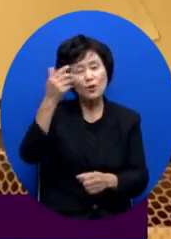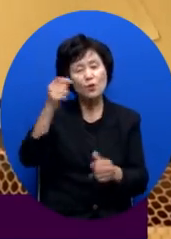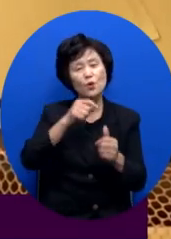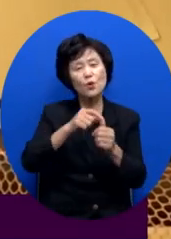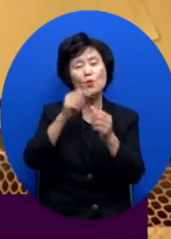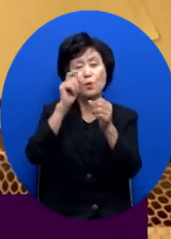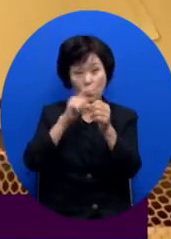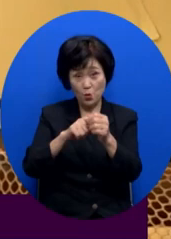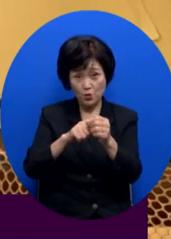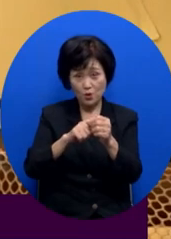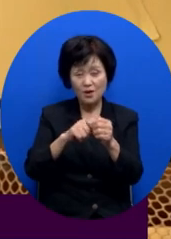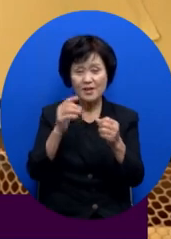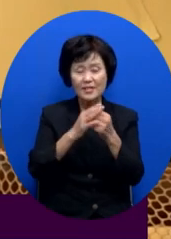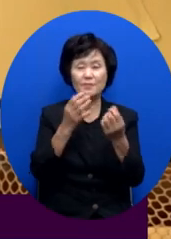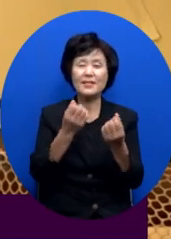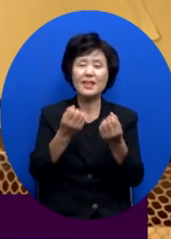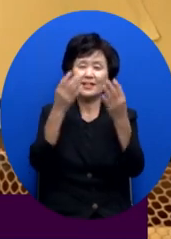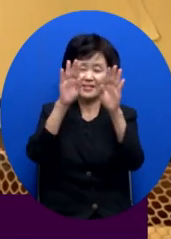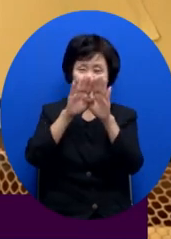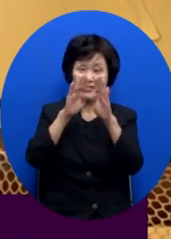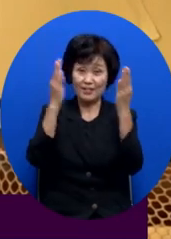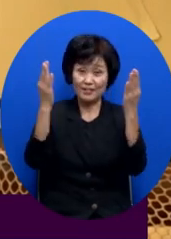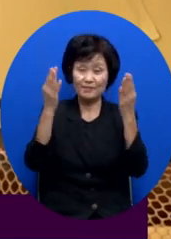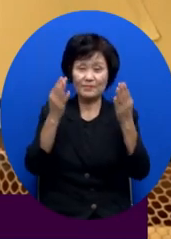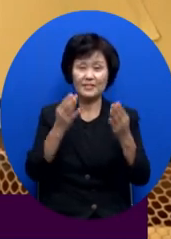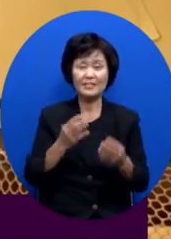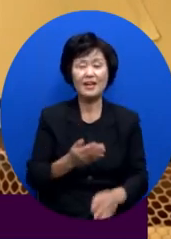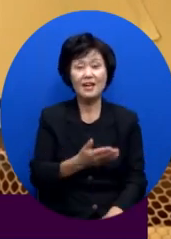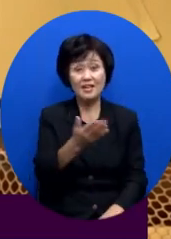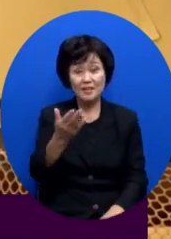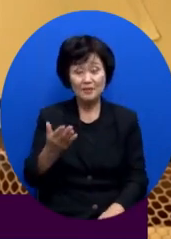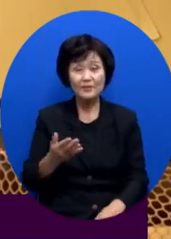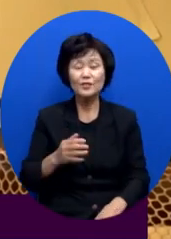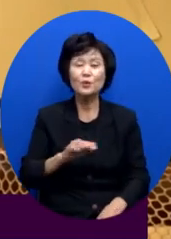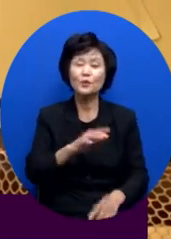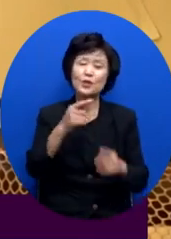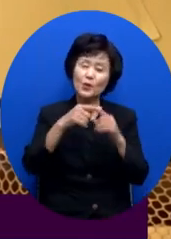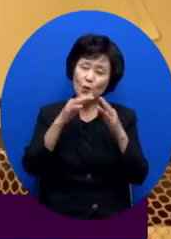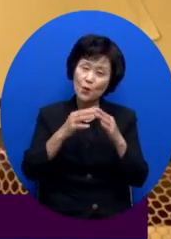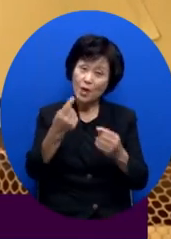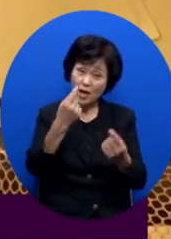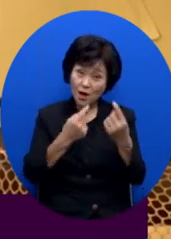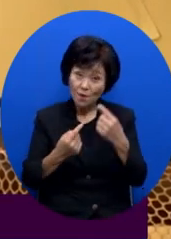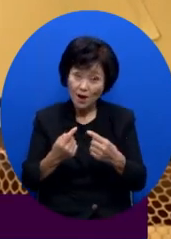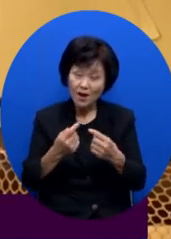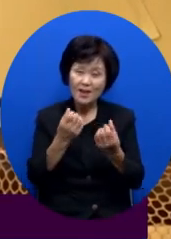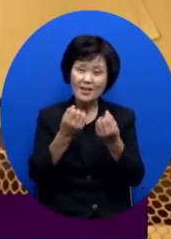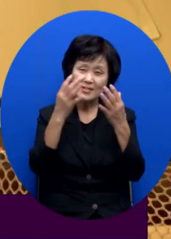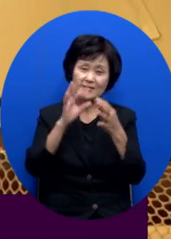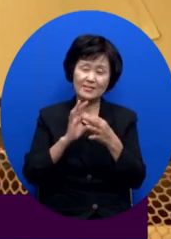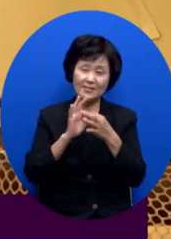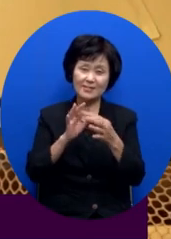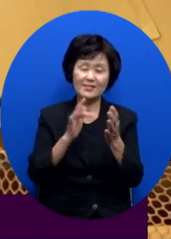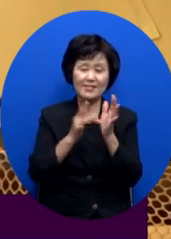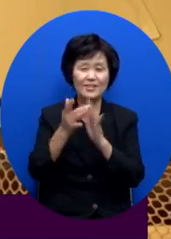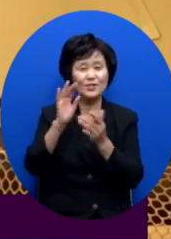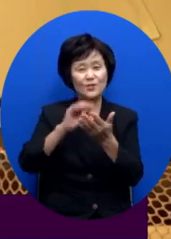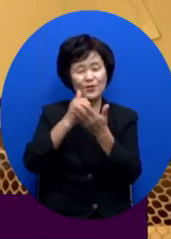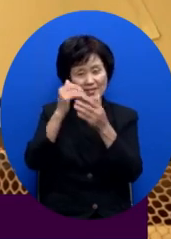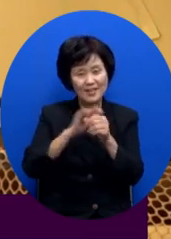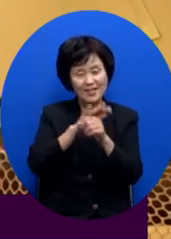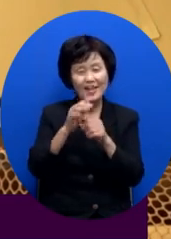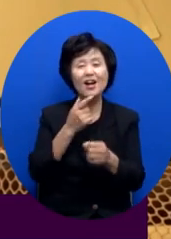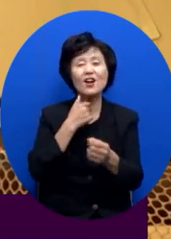때문에 이런 행사를 진행하고 있습니다. 지역주민들께서 우리 연세중앙교회를 방문해 주셔서 이 행사를 통해서 예수 그리스도의 사랑을 다시